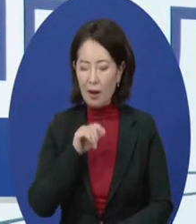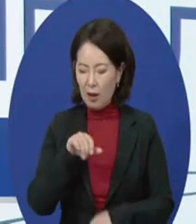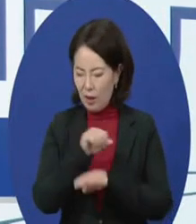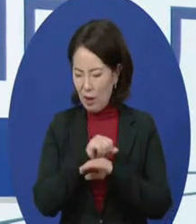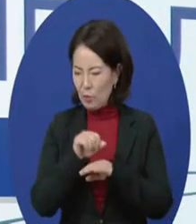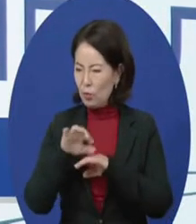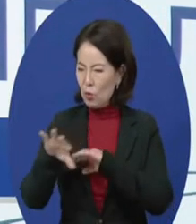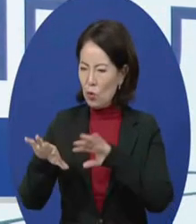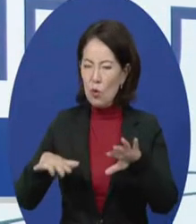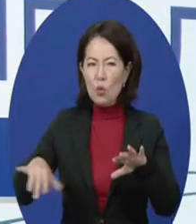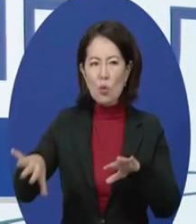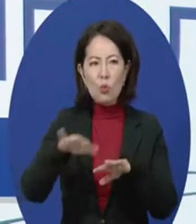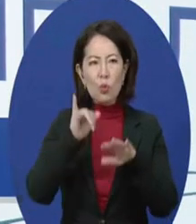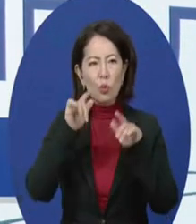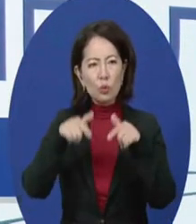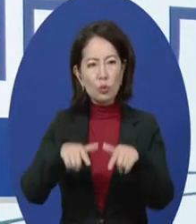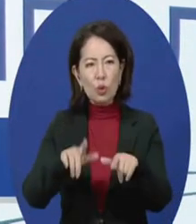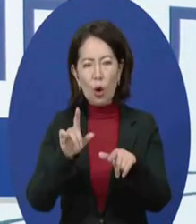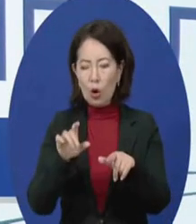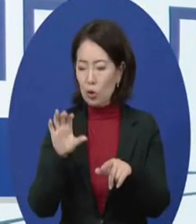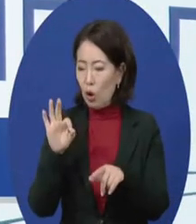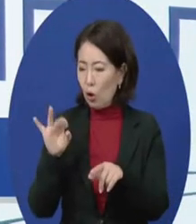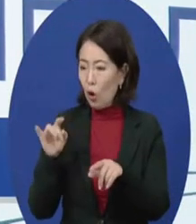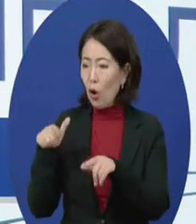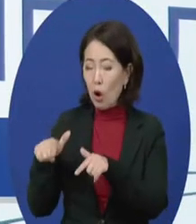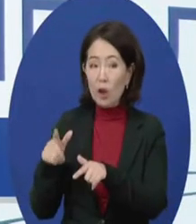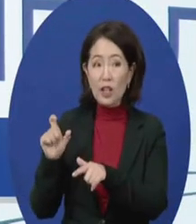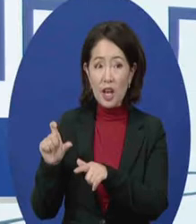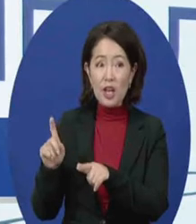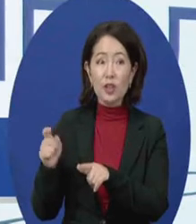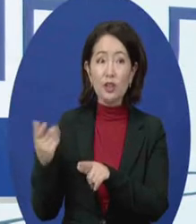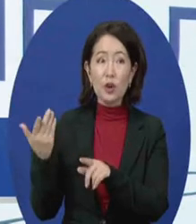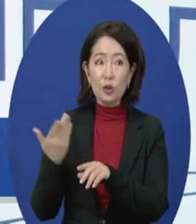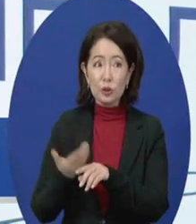ундаа усулсан орхон голын ихэнд олгосон